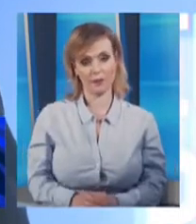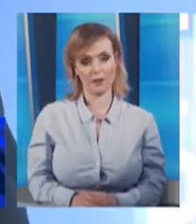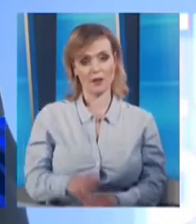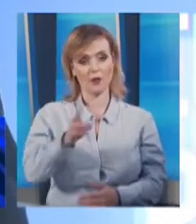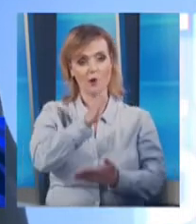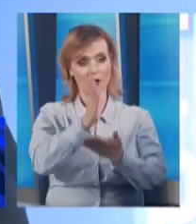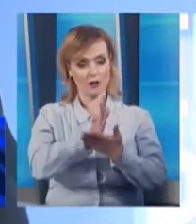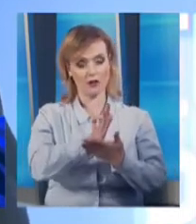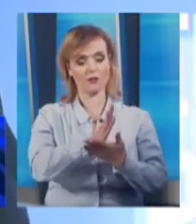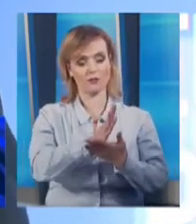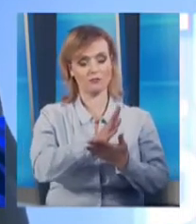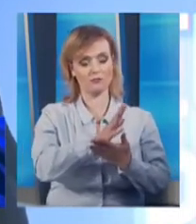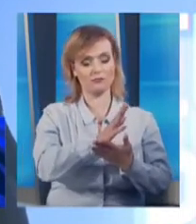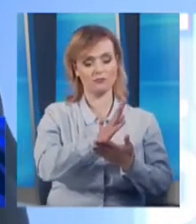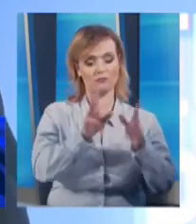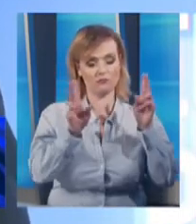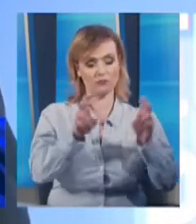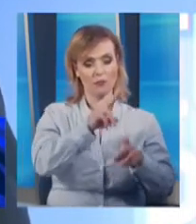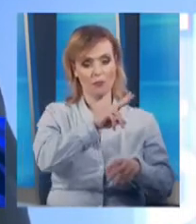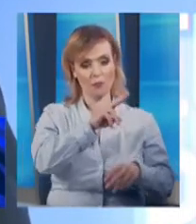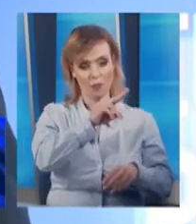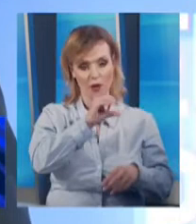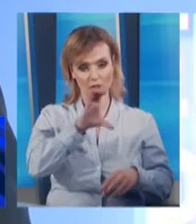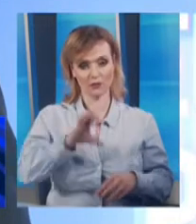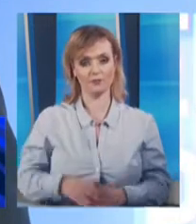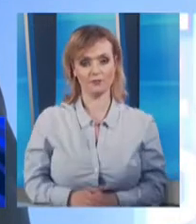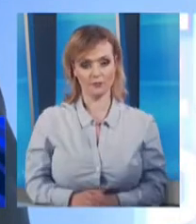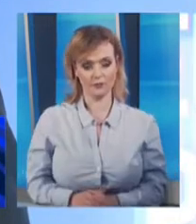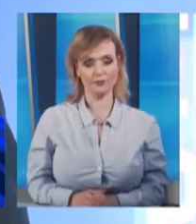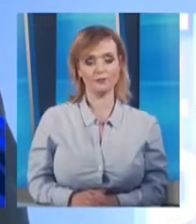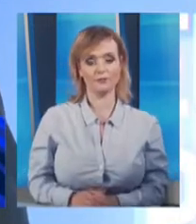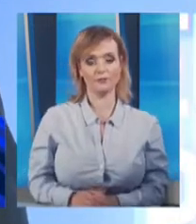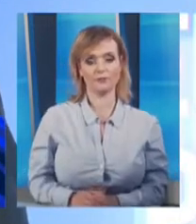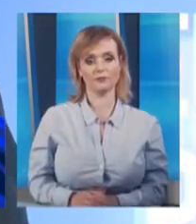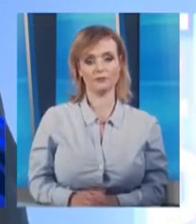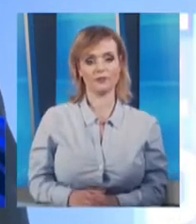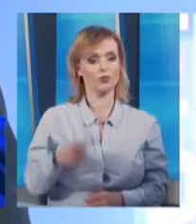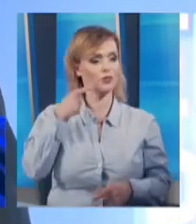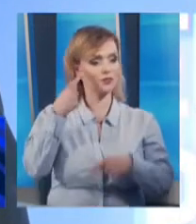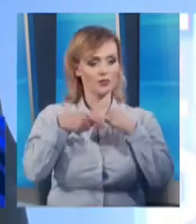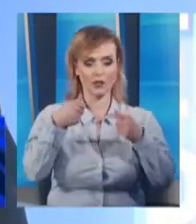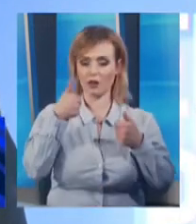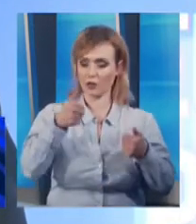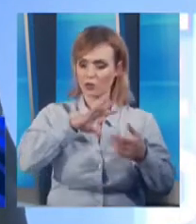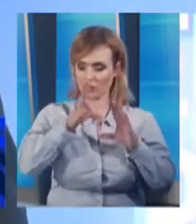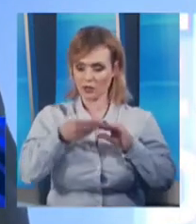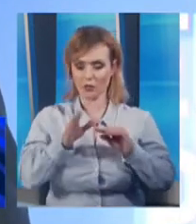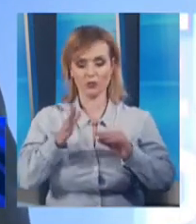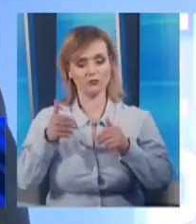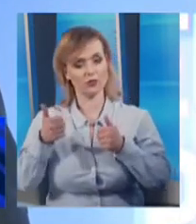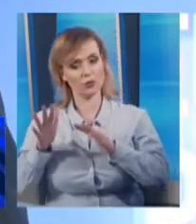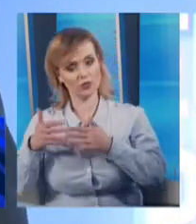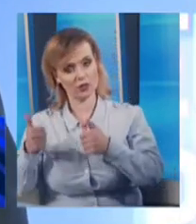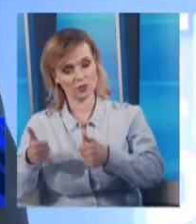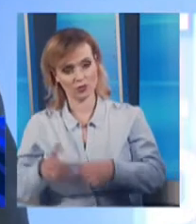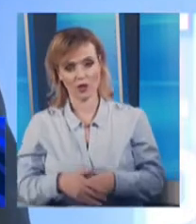și Solidaritate. Așa cum analizăm de fiecare dată rezultatele bune, mai puțin bune, modeste